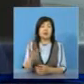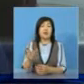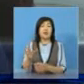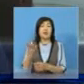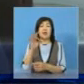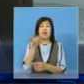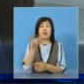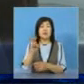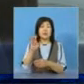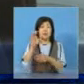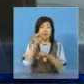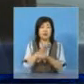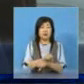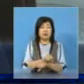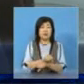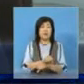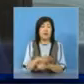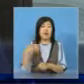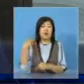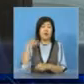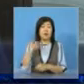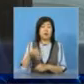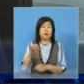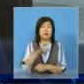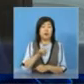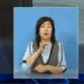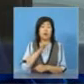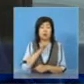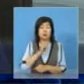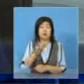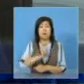тоқтатылды. Ақтөбе, Орал, Қостанай деп сондай маршруттардың жүріп жатыр.